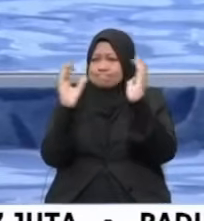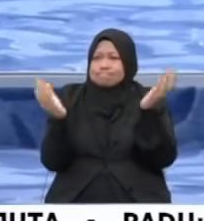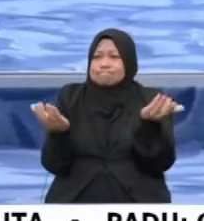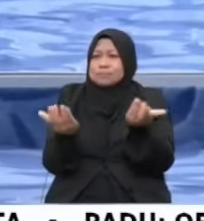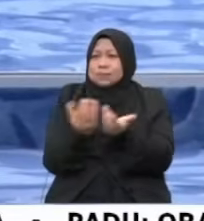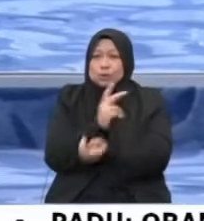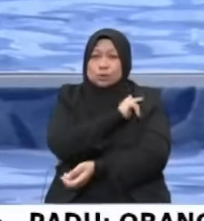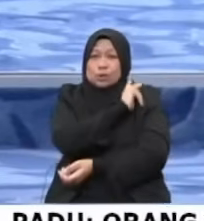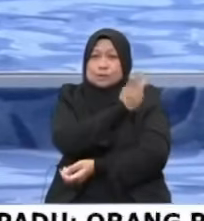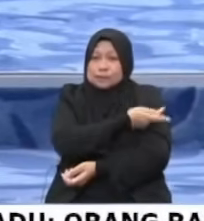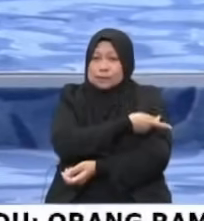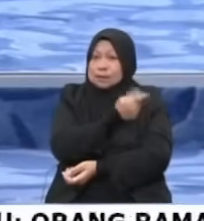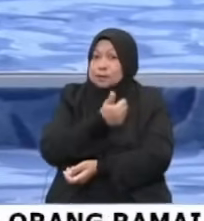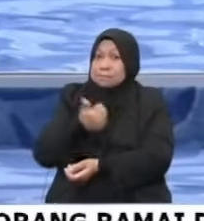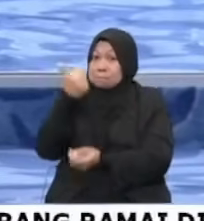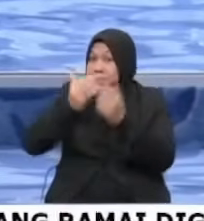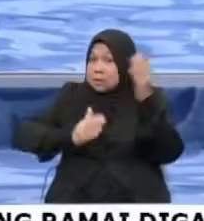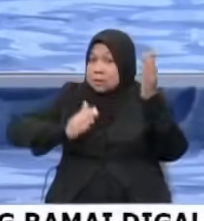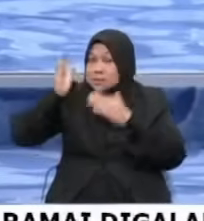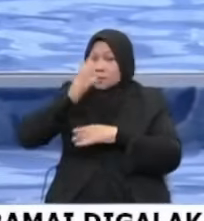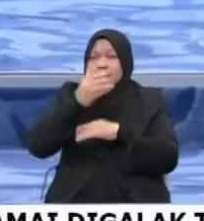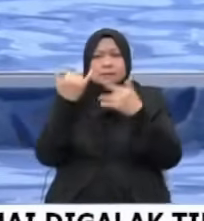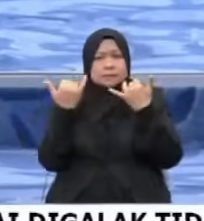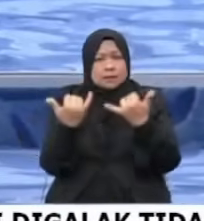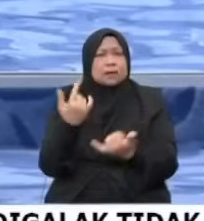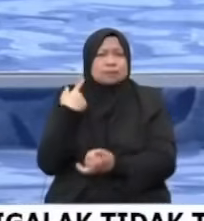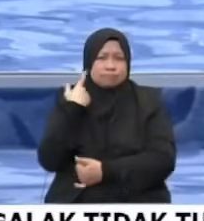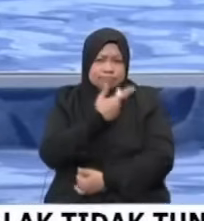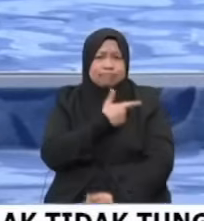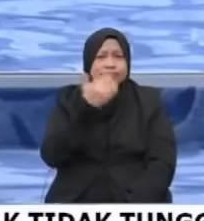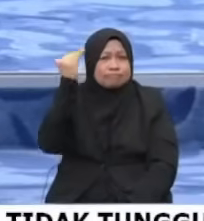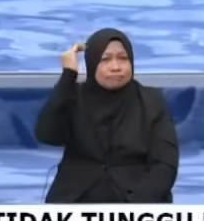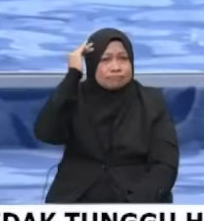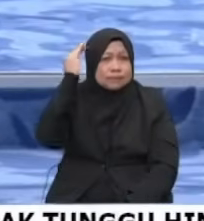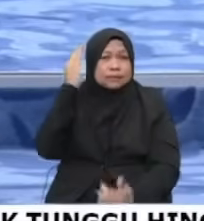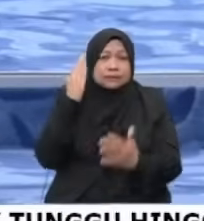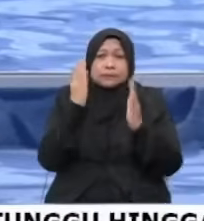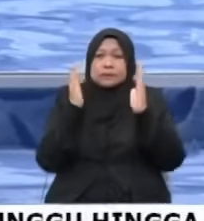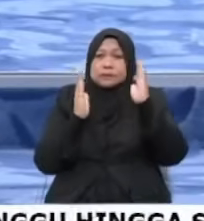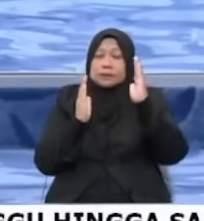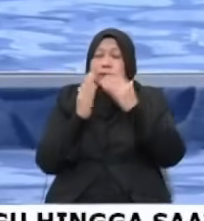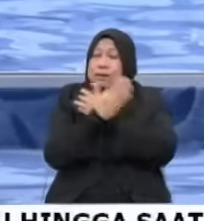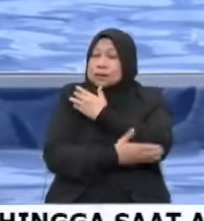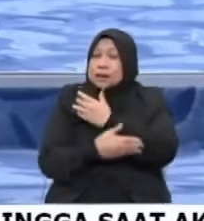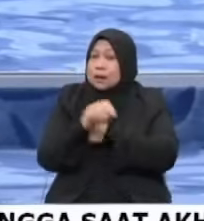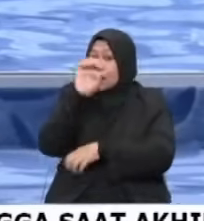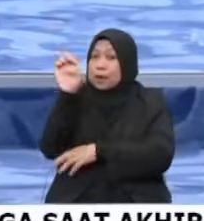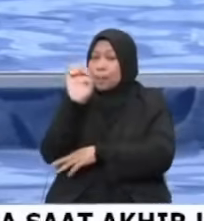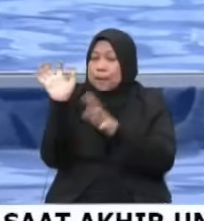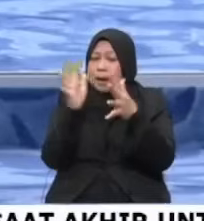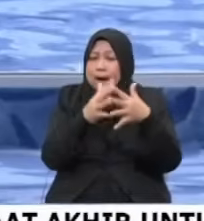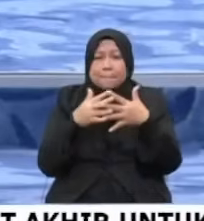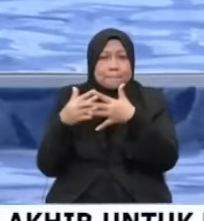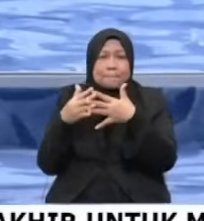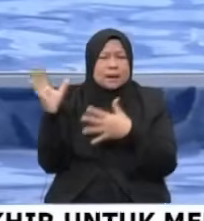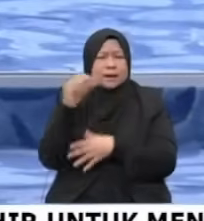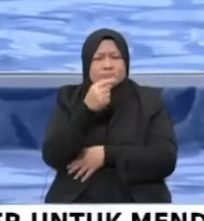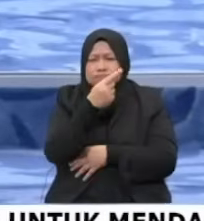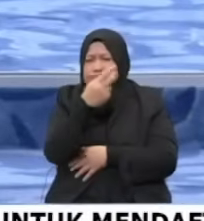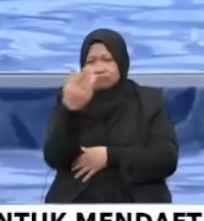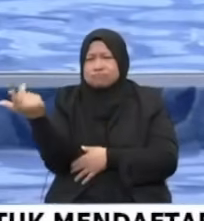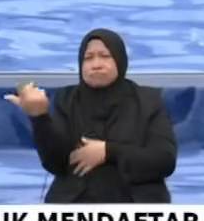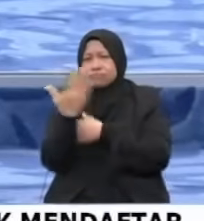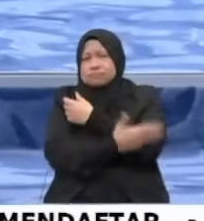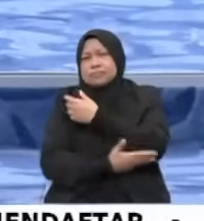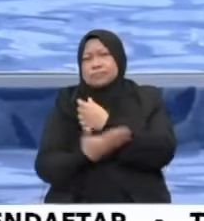dikuasai oleh Malaysia dan sekarang sepertia kita tahu negara-negara eropah Amerika dan berapa negara